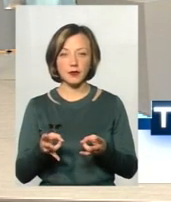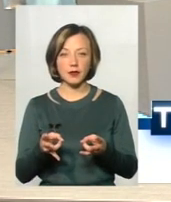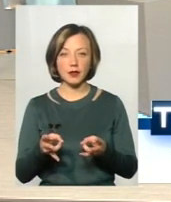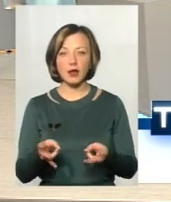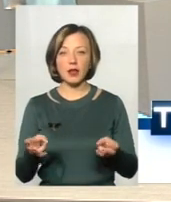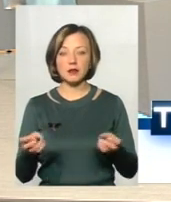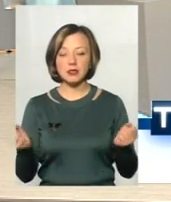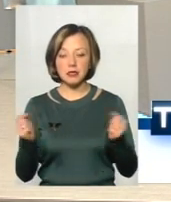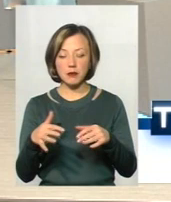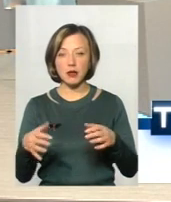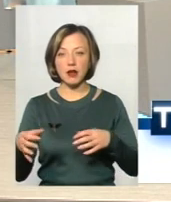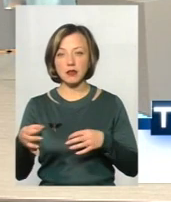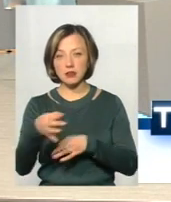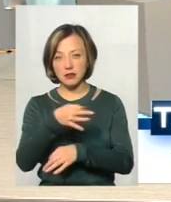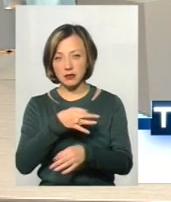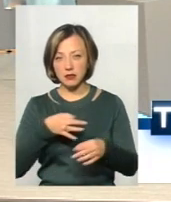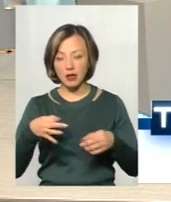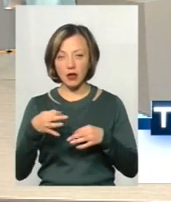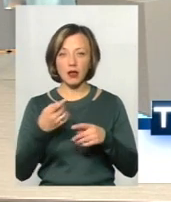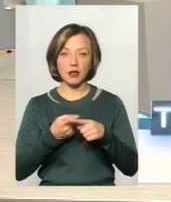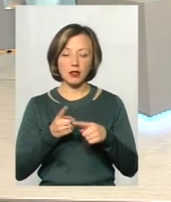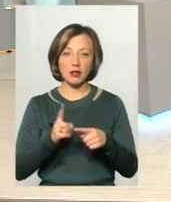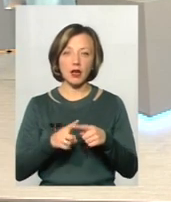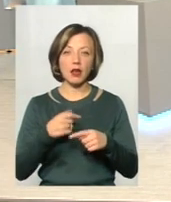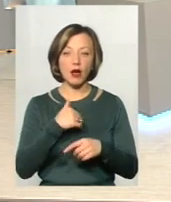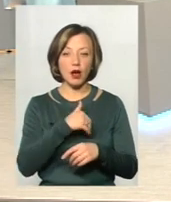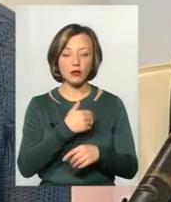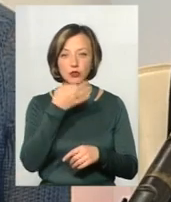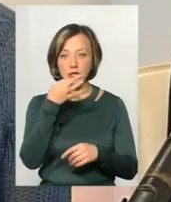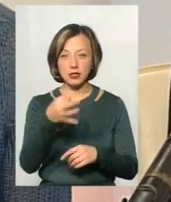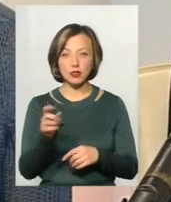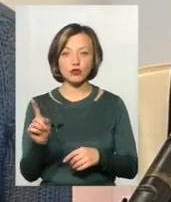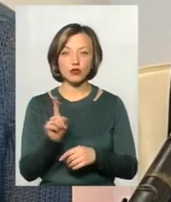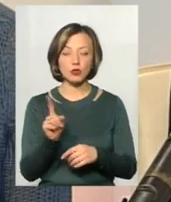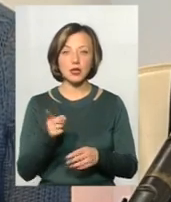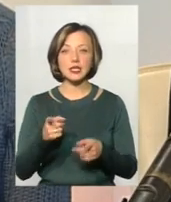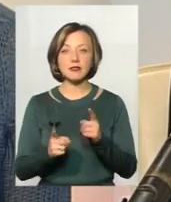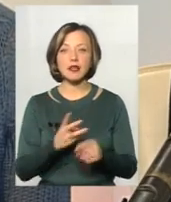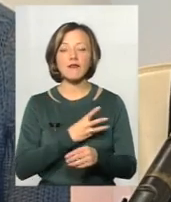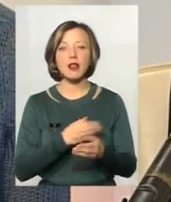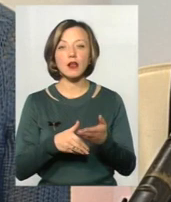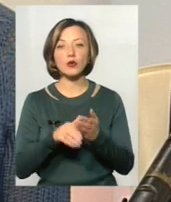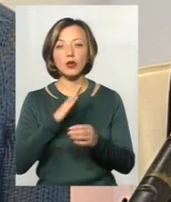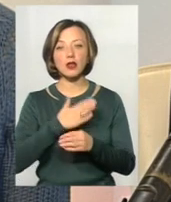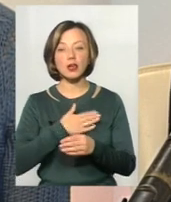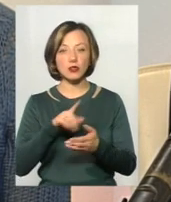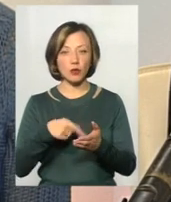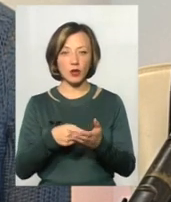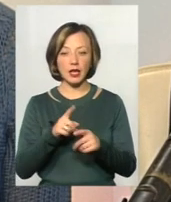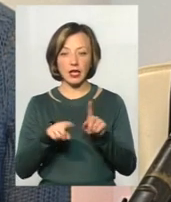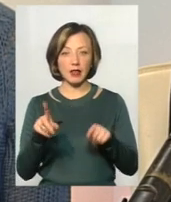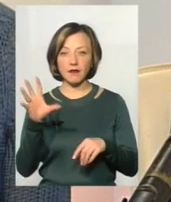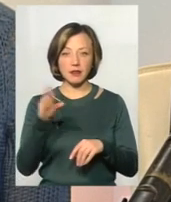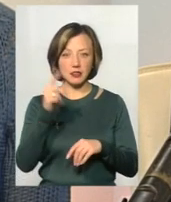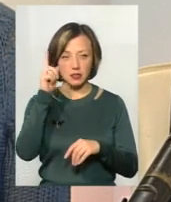збиратися вместе і обсуждати это. І я тоже ще хочу сказати, що дійсно волонтери нашого міста, я некоторых, не